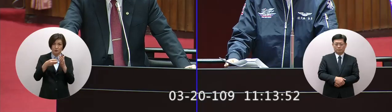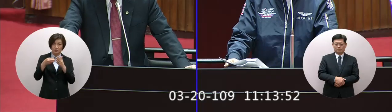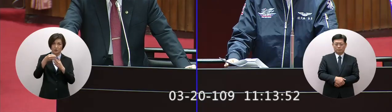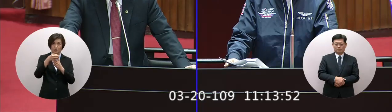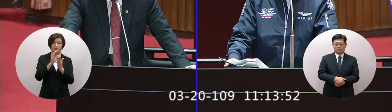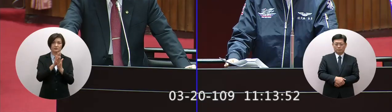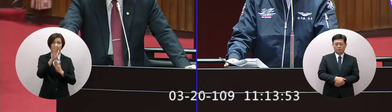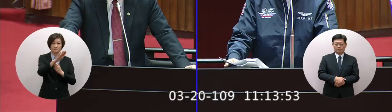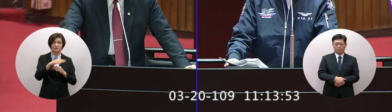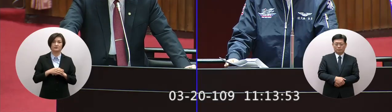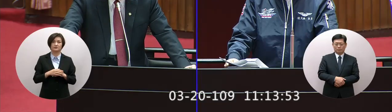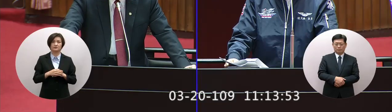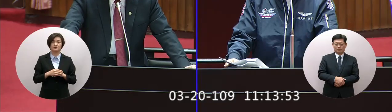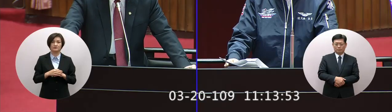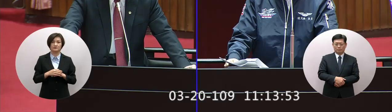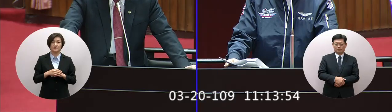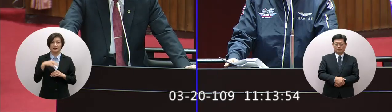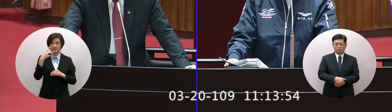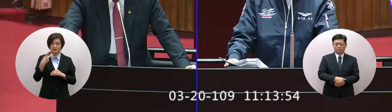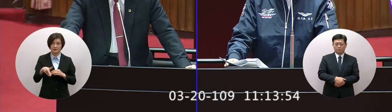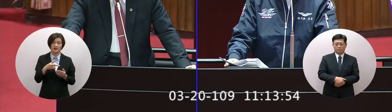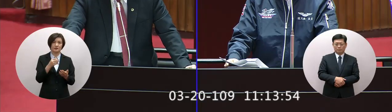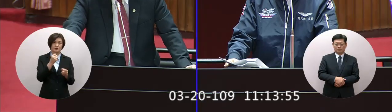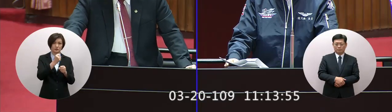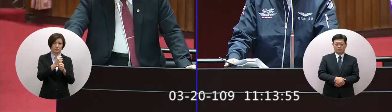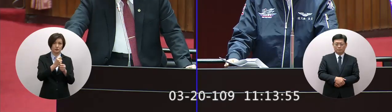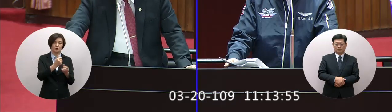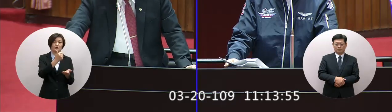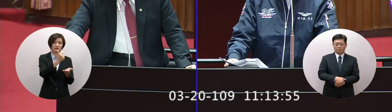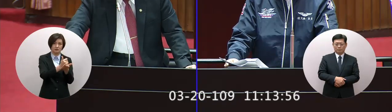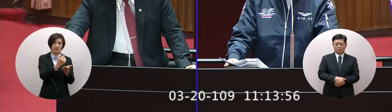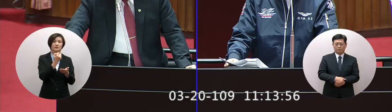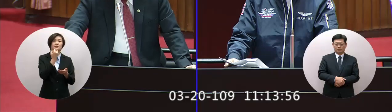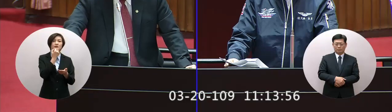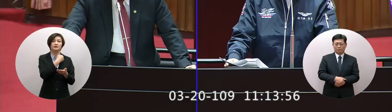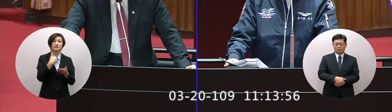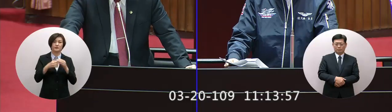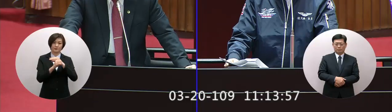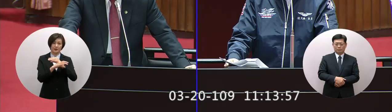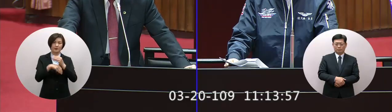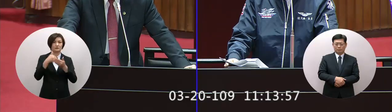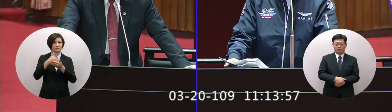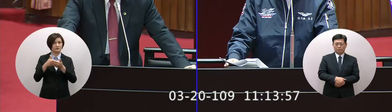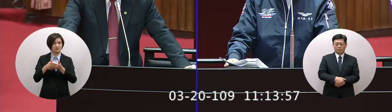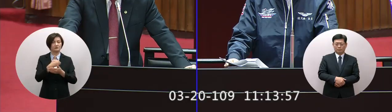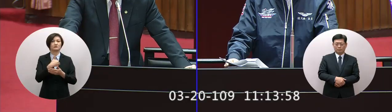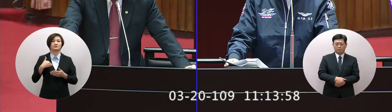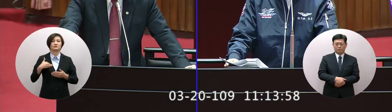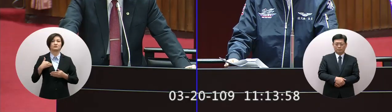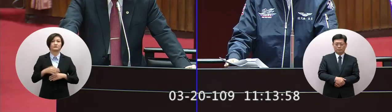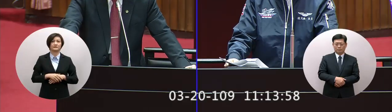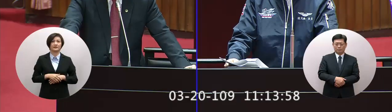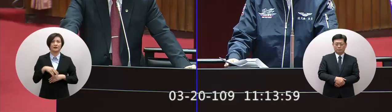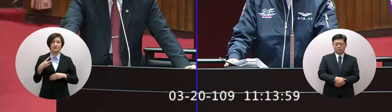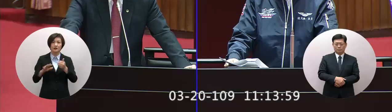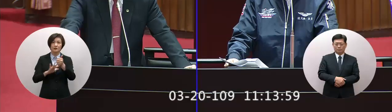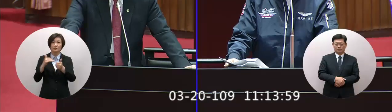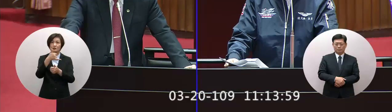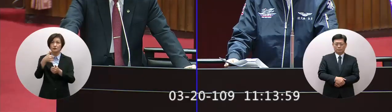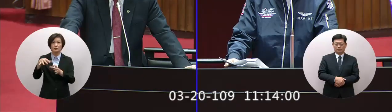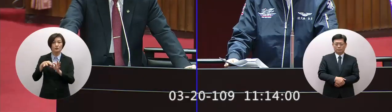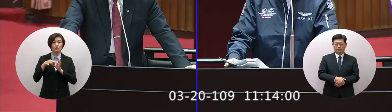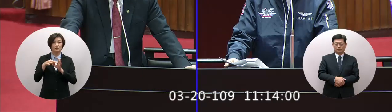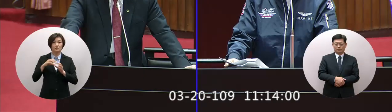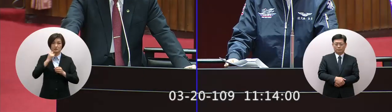我们产氢才能来实际达到减碳的目标。那现在呢，就谈到委员在关心国内的部